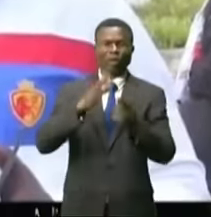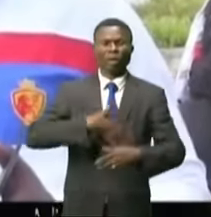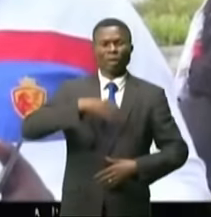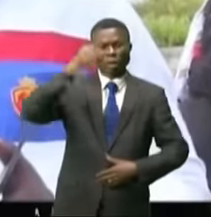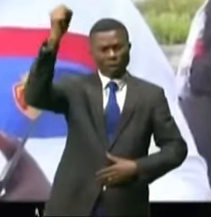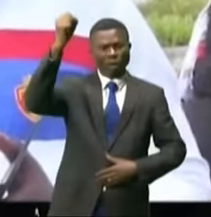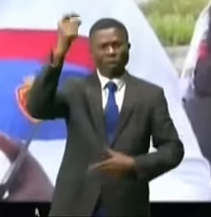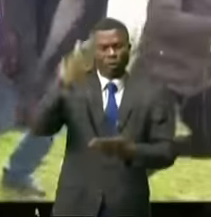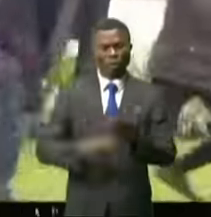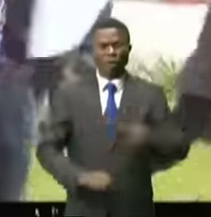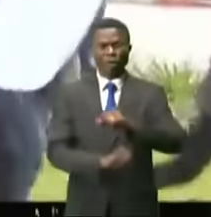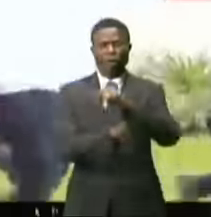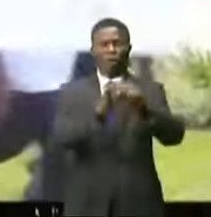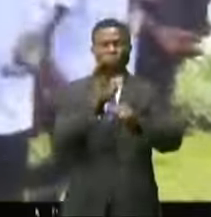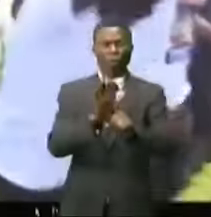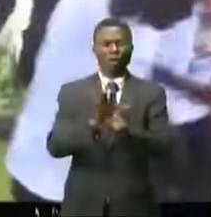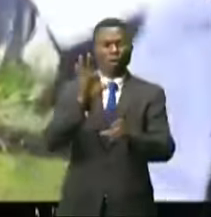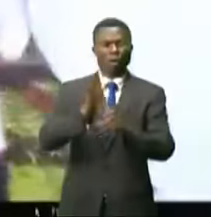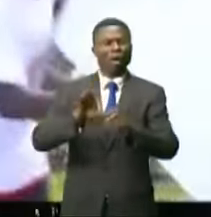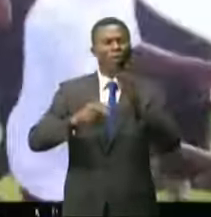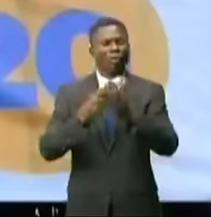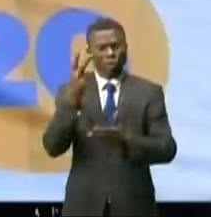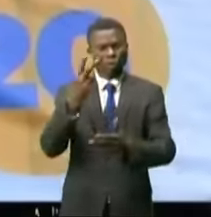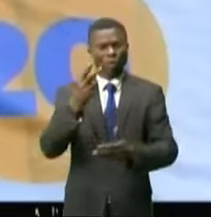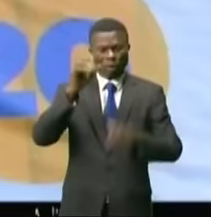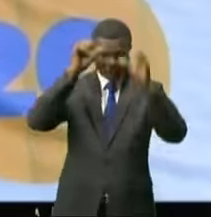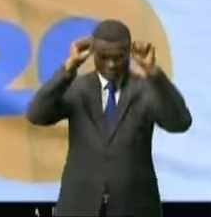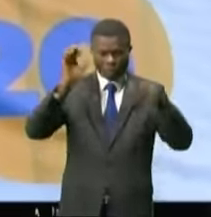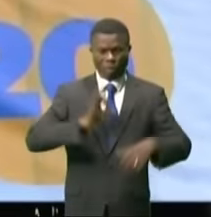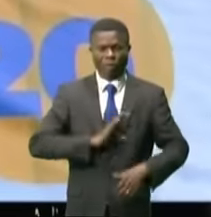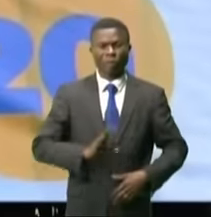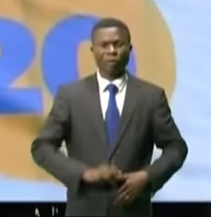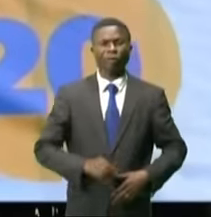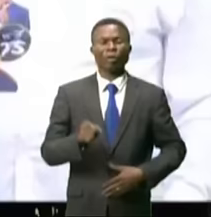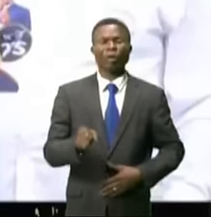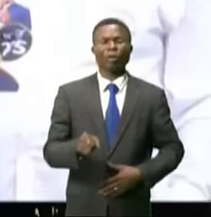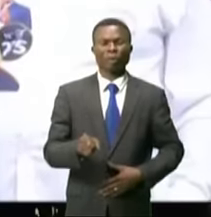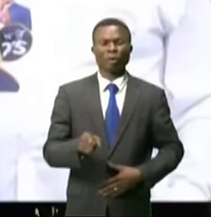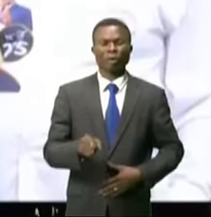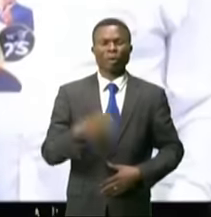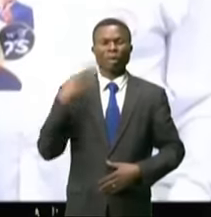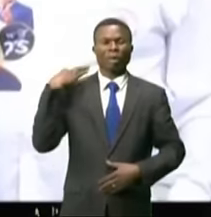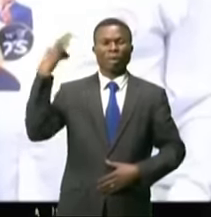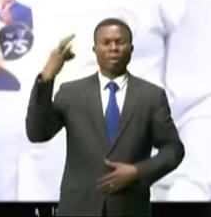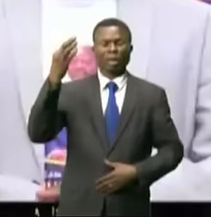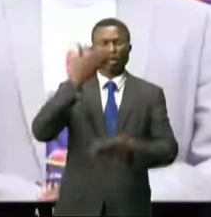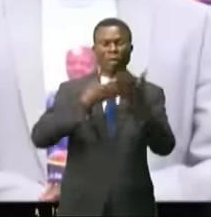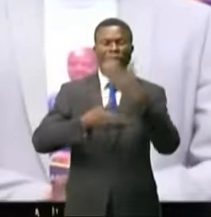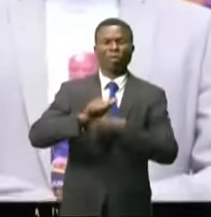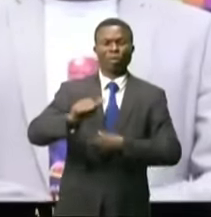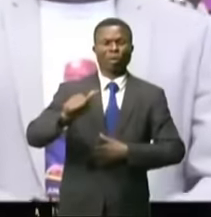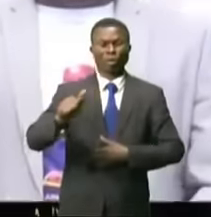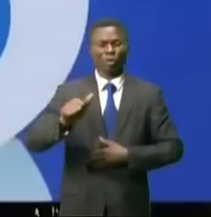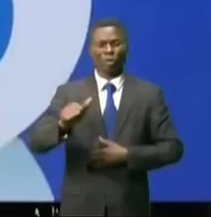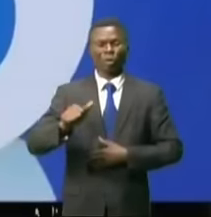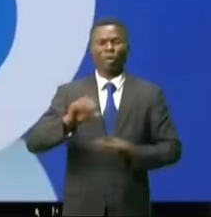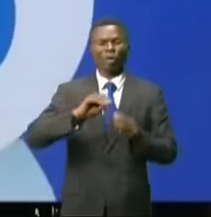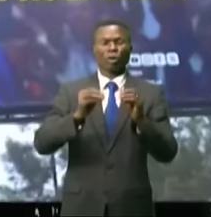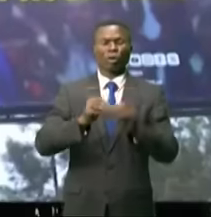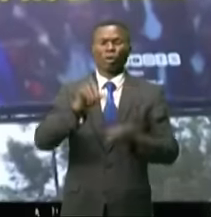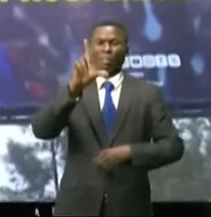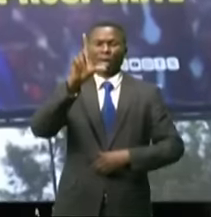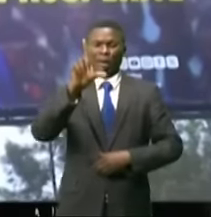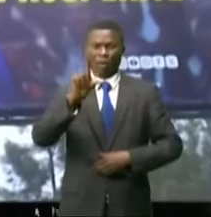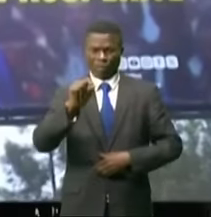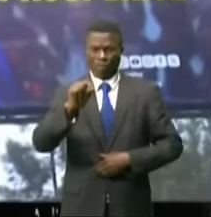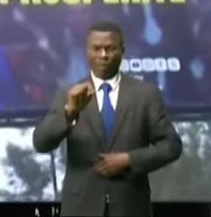Objectif soutenir massivement la réélection pour un deuxième mandat de Félix-Antoine Tshisekedi Tshilombo, candidat à sa propre succession, inscrit au numéro 20 à la